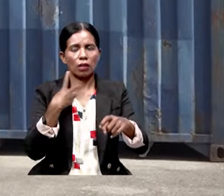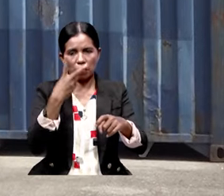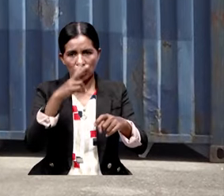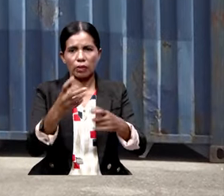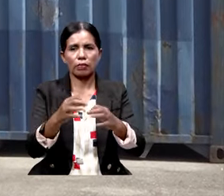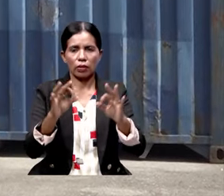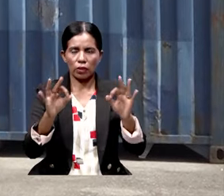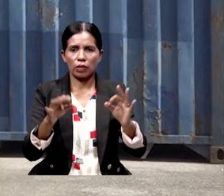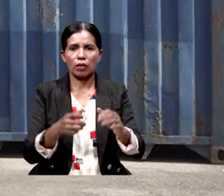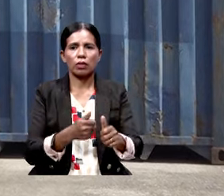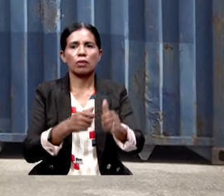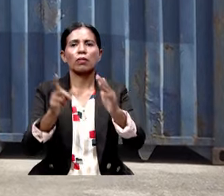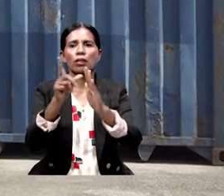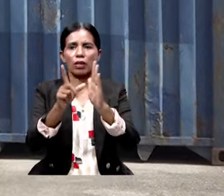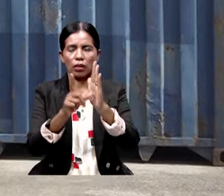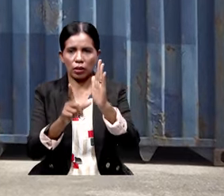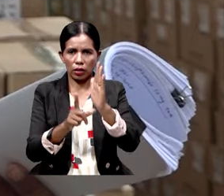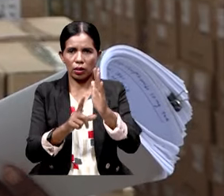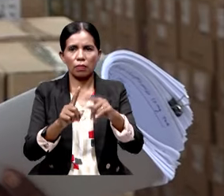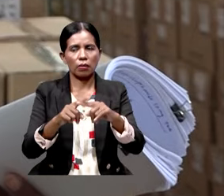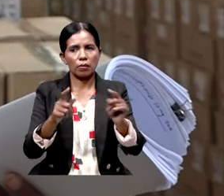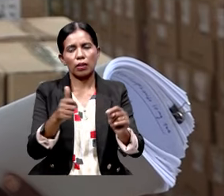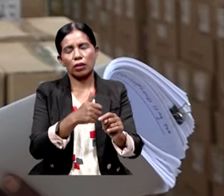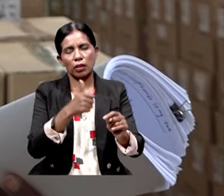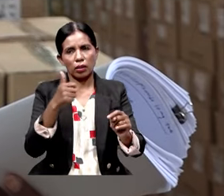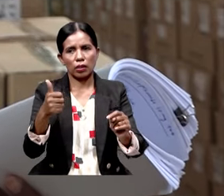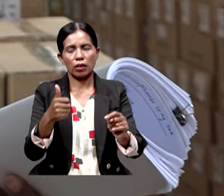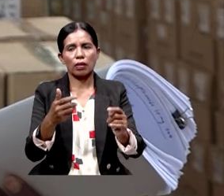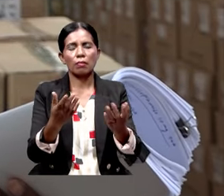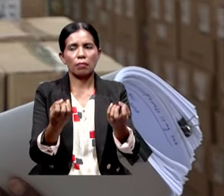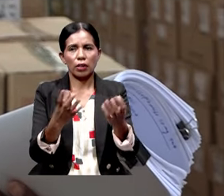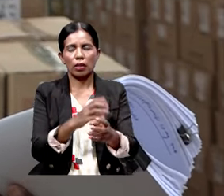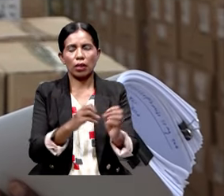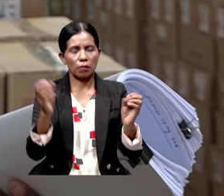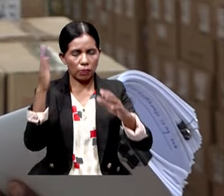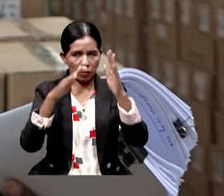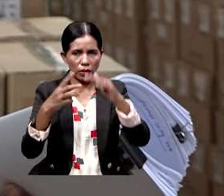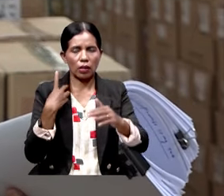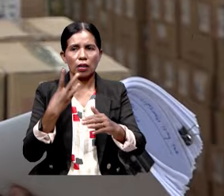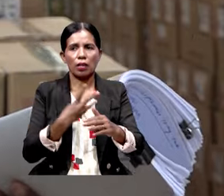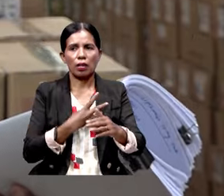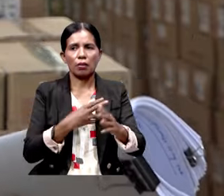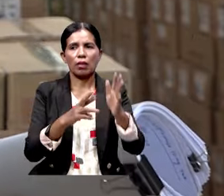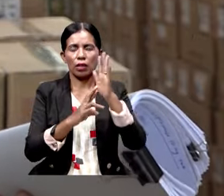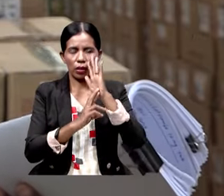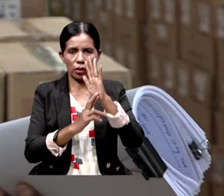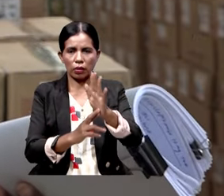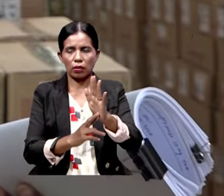na tuir lista. Mai be balu nih kontainer nih makliu. Mai be ida nih lah problema nanti ame halo relatori ba